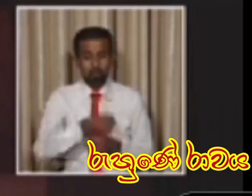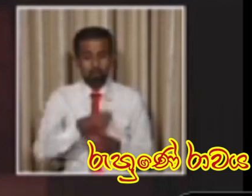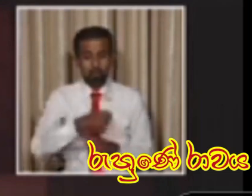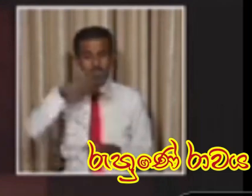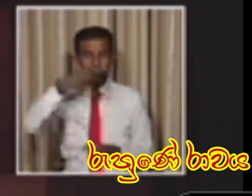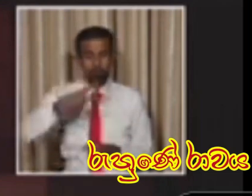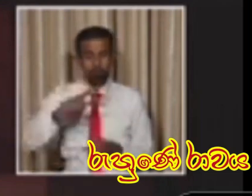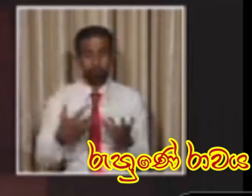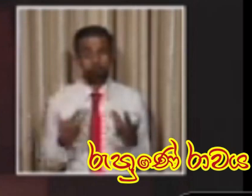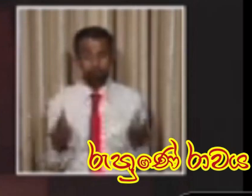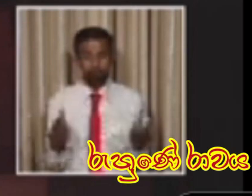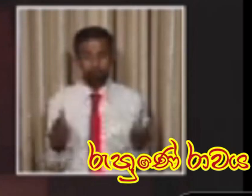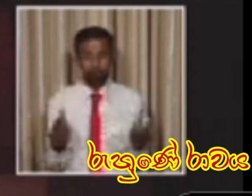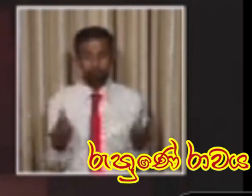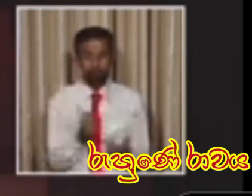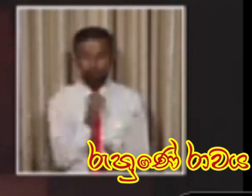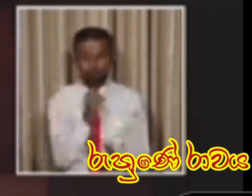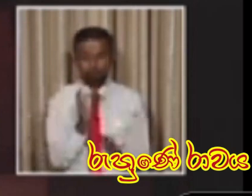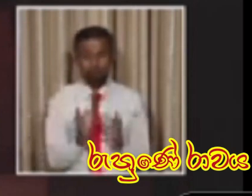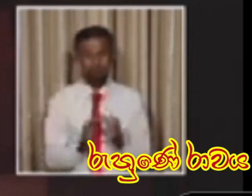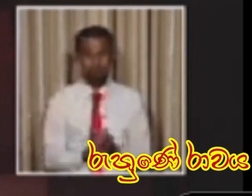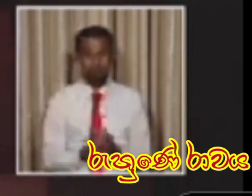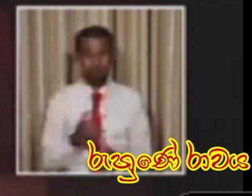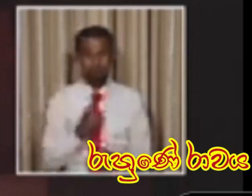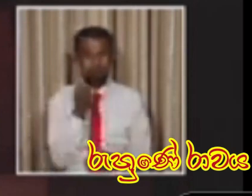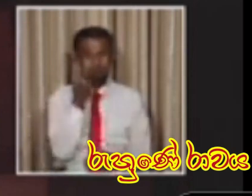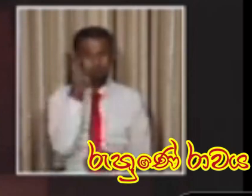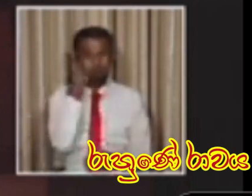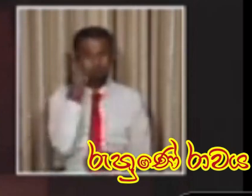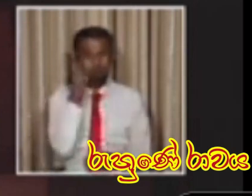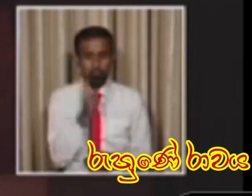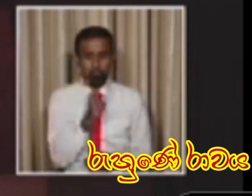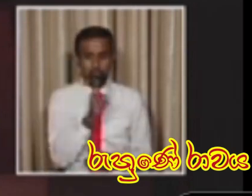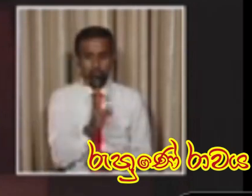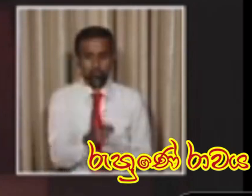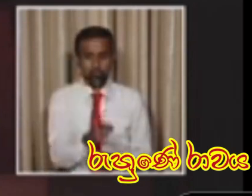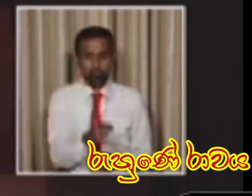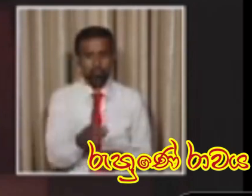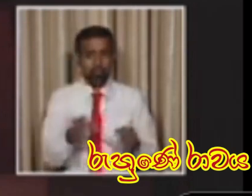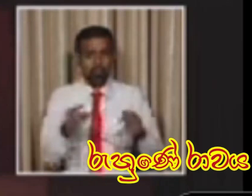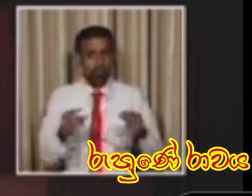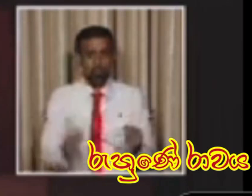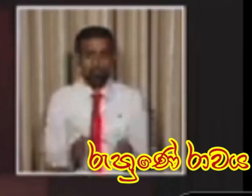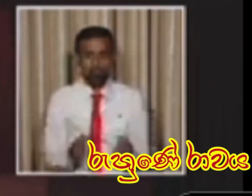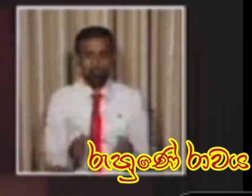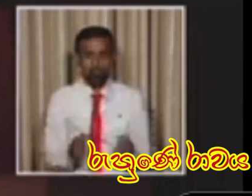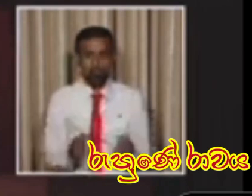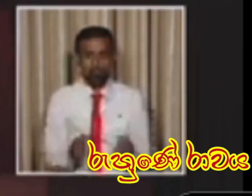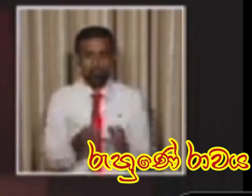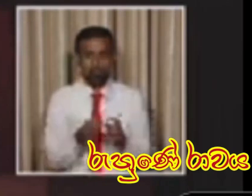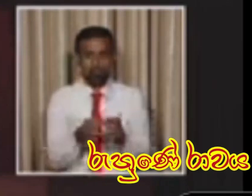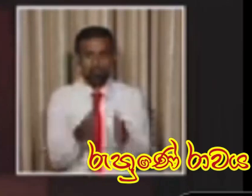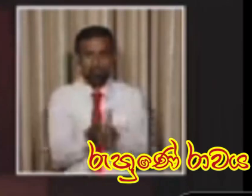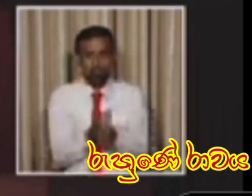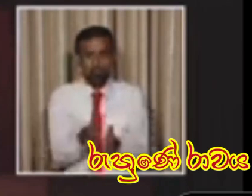නැහැ. ඒක තමයි සත්‍ය කතාව. මම යෝජනාවක් කරන ඔබතුමාට මේක කලබලයට බ්‍රහස්පතින්දා